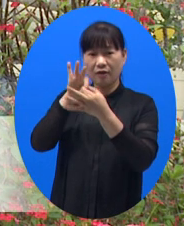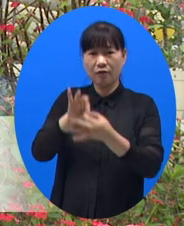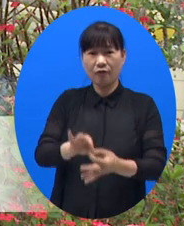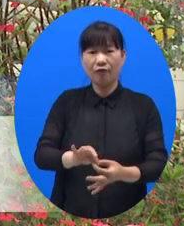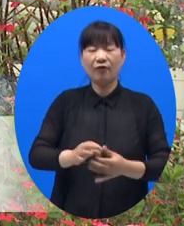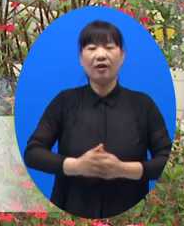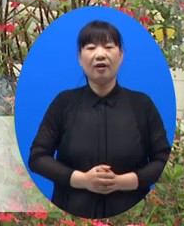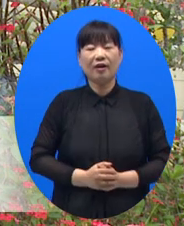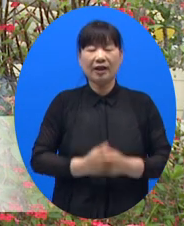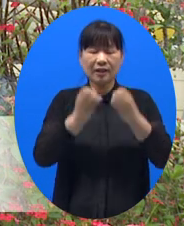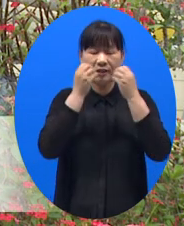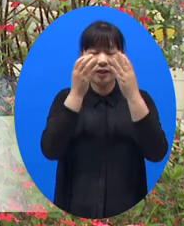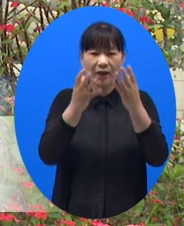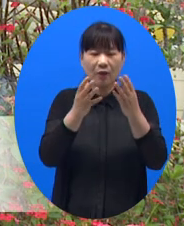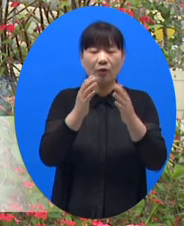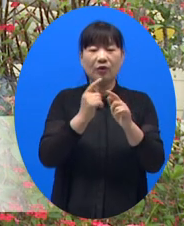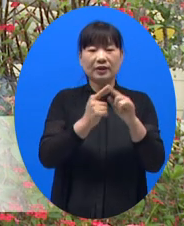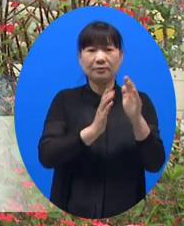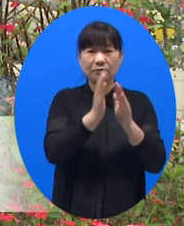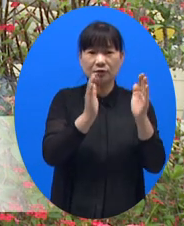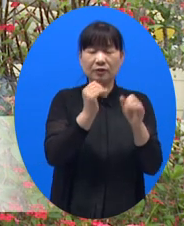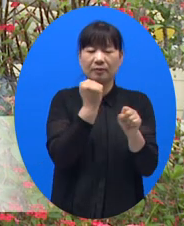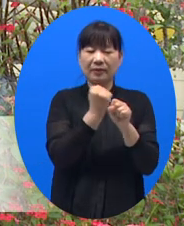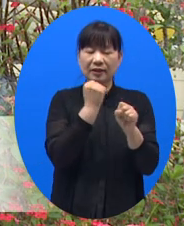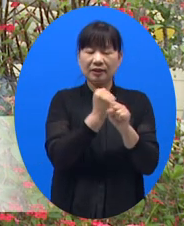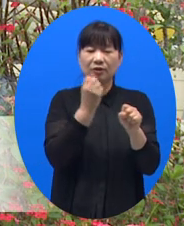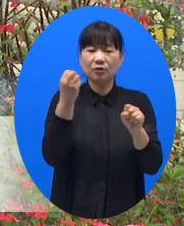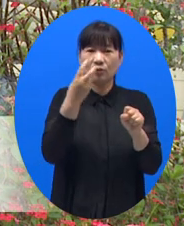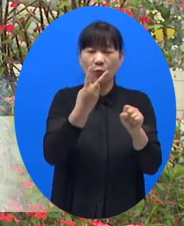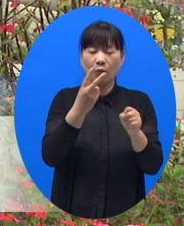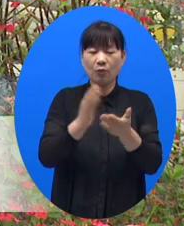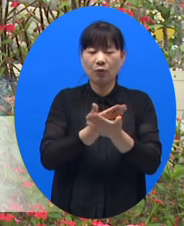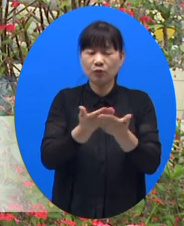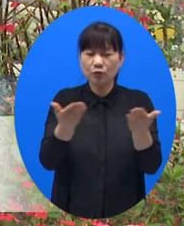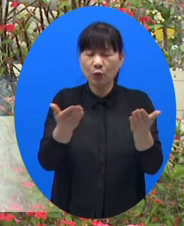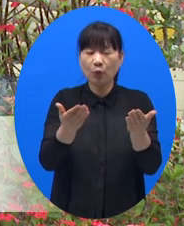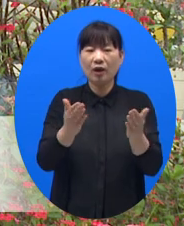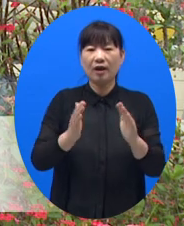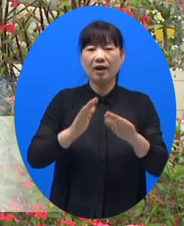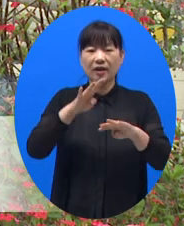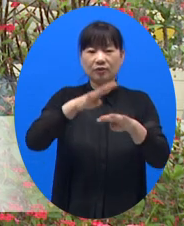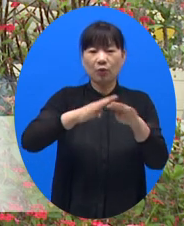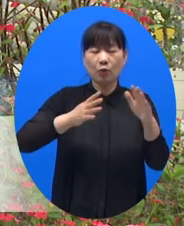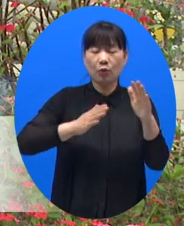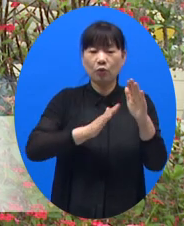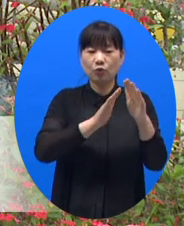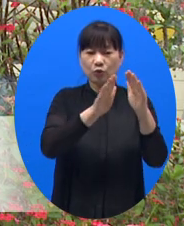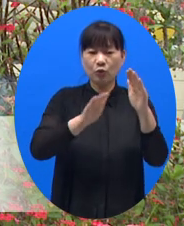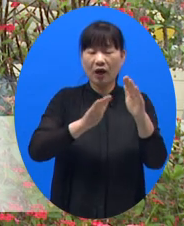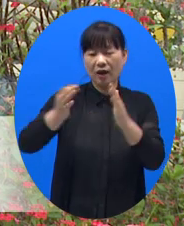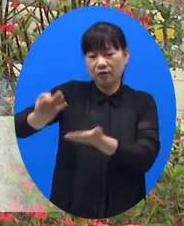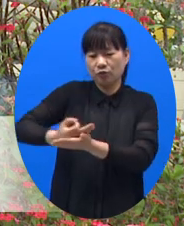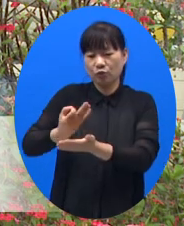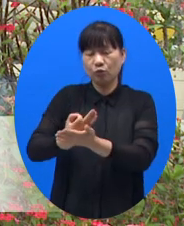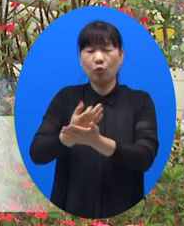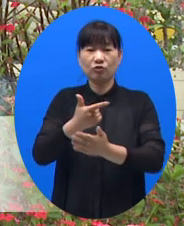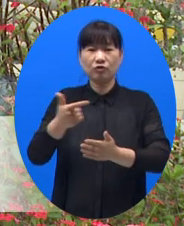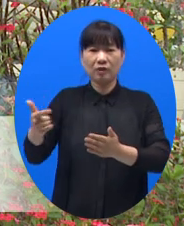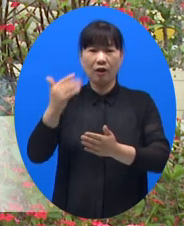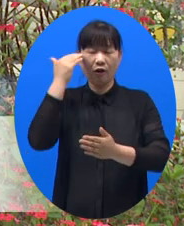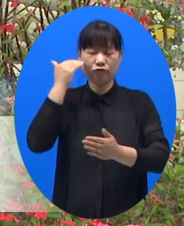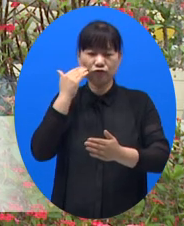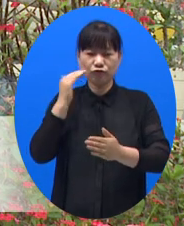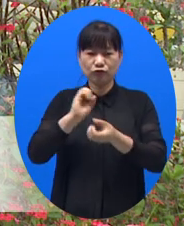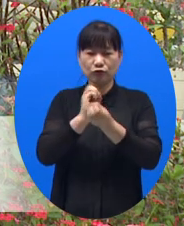캠프 명 개발과 보급을 통해 가지고 농가 소득증대와 그 국산 품종을 통해서 에